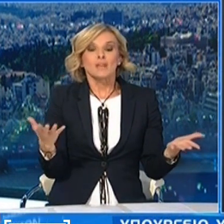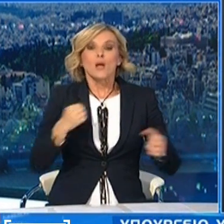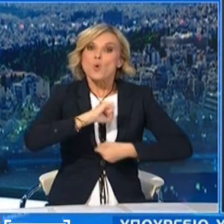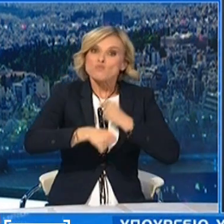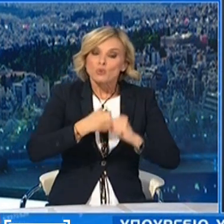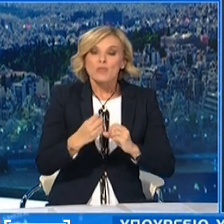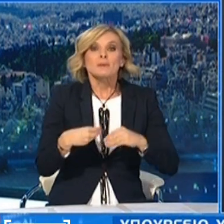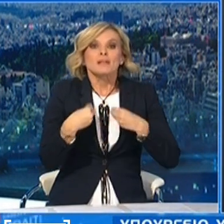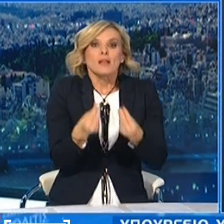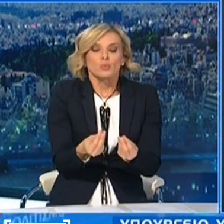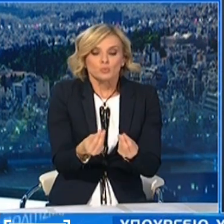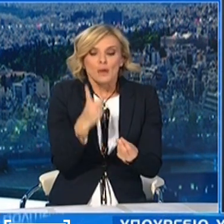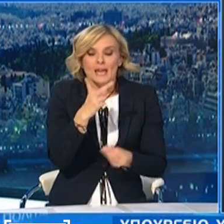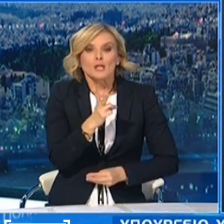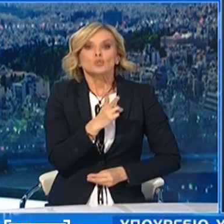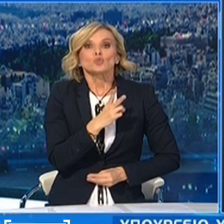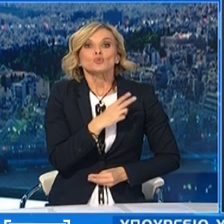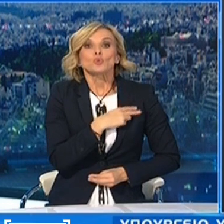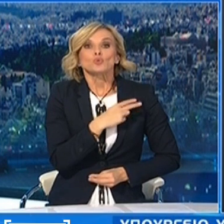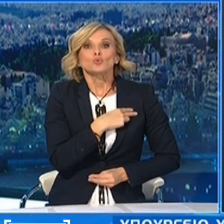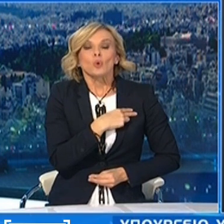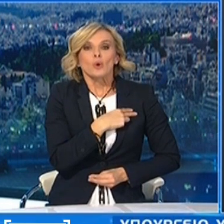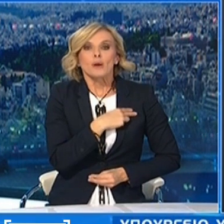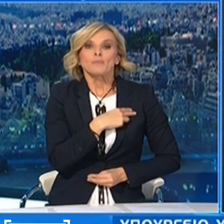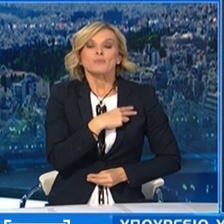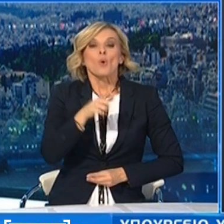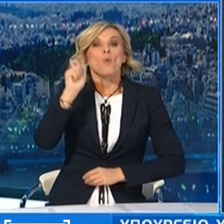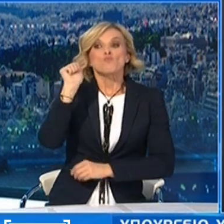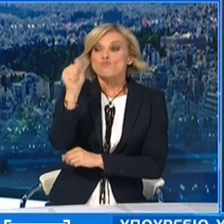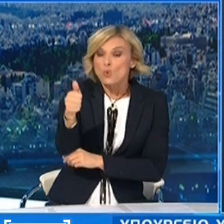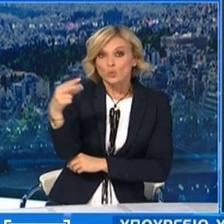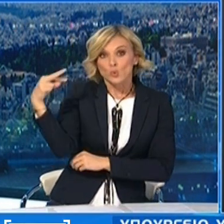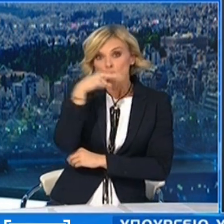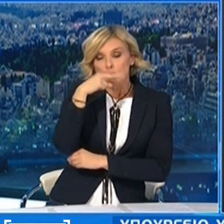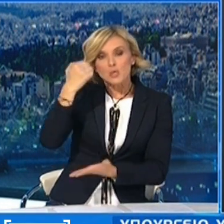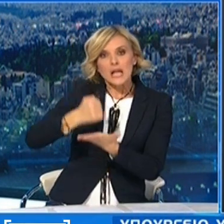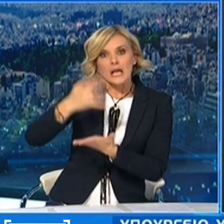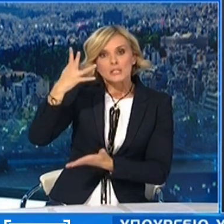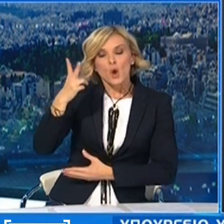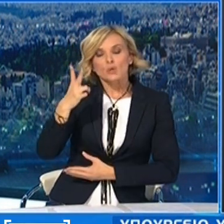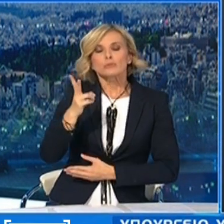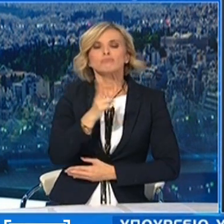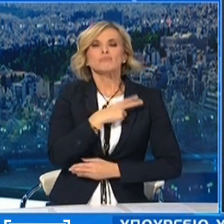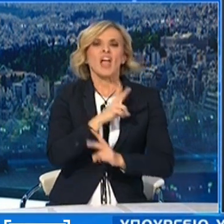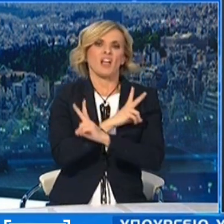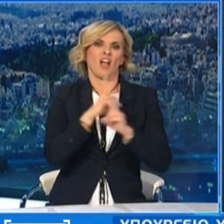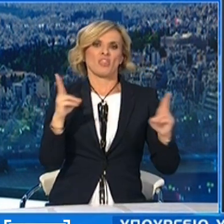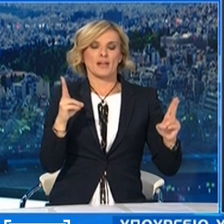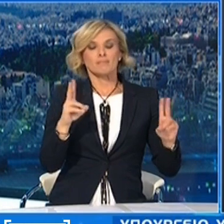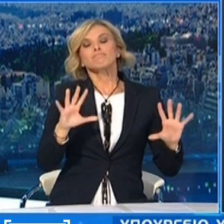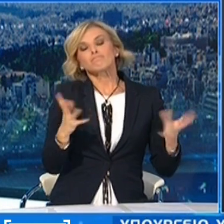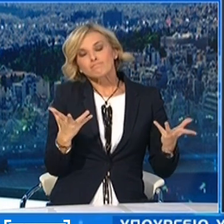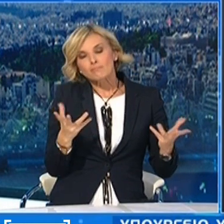παραπάνω. Θα ήταν λάθος μήνυμα. Αυτό αξιολόγησε ο Πρωθυπουργός, αυτή την απόφαση πήρε και δεν υπάρχει τίποτα περισσότερο και τίποτα